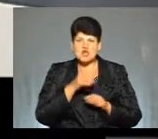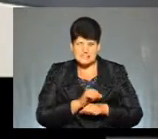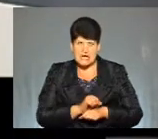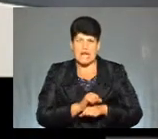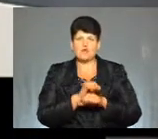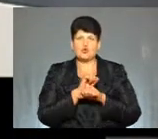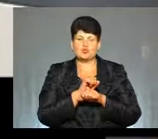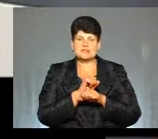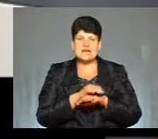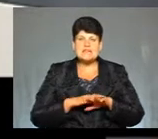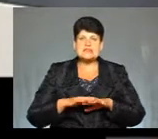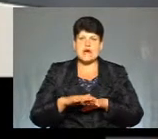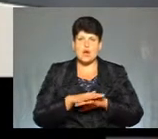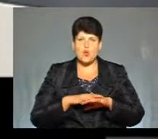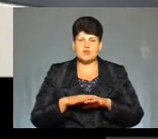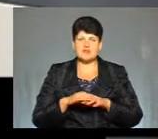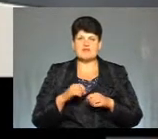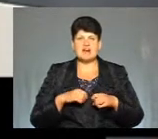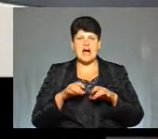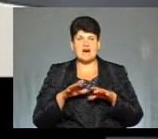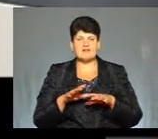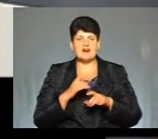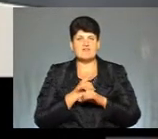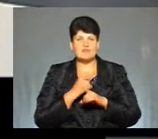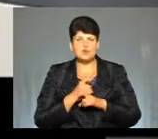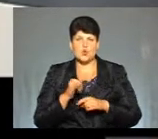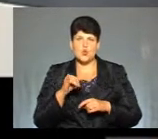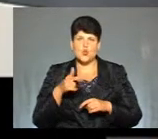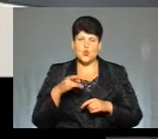революції народів в Австро-Угорщині, у Львові, в